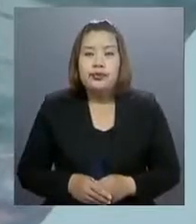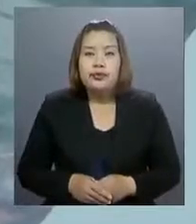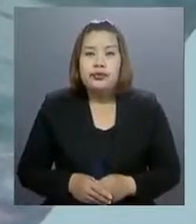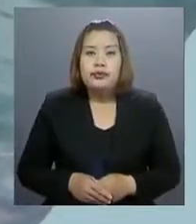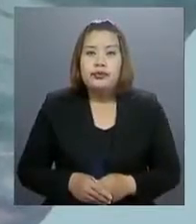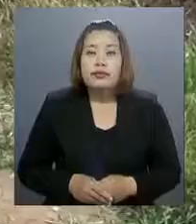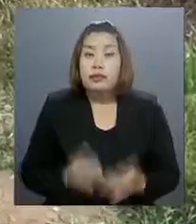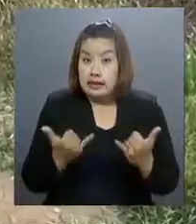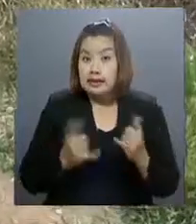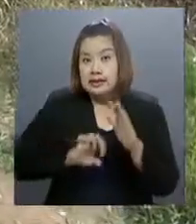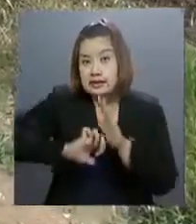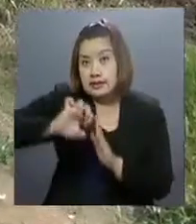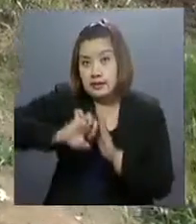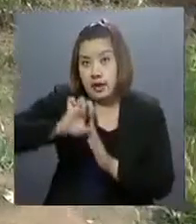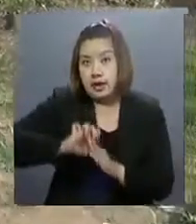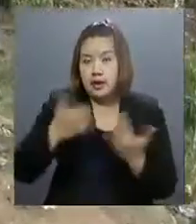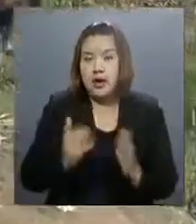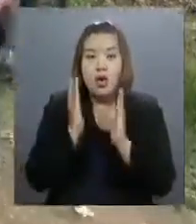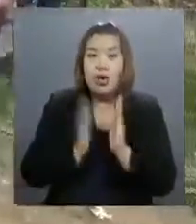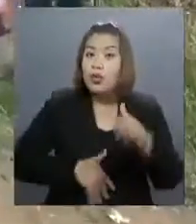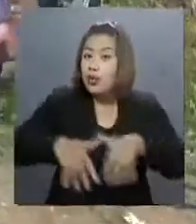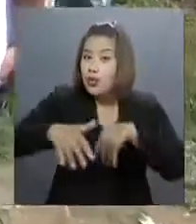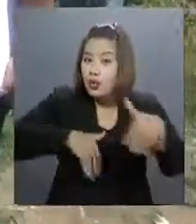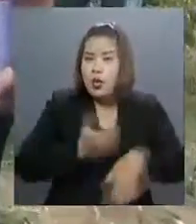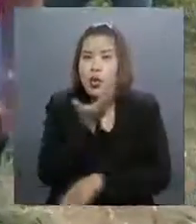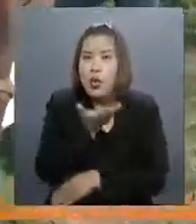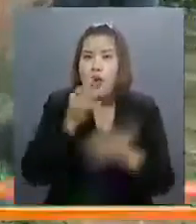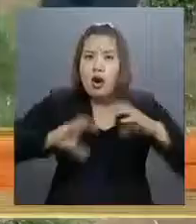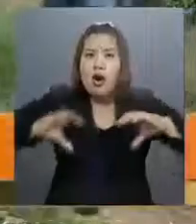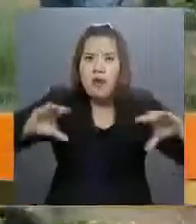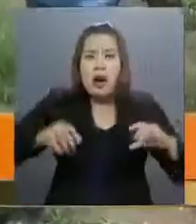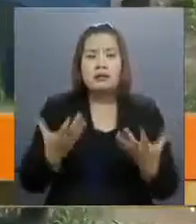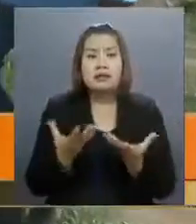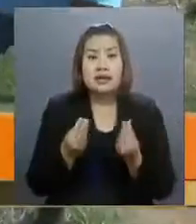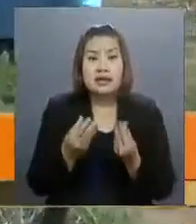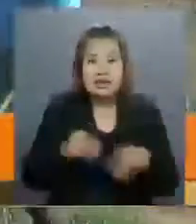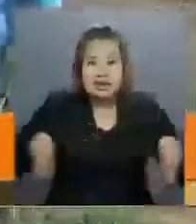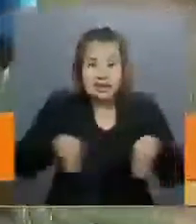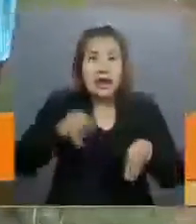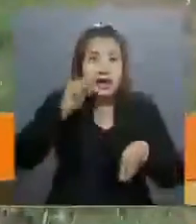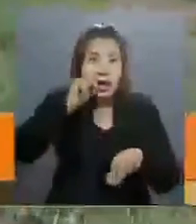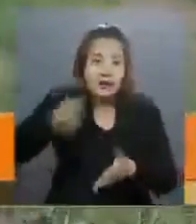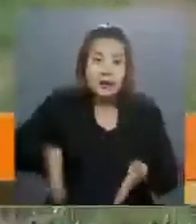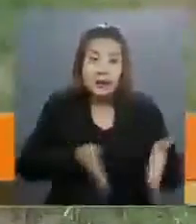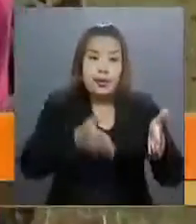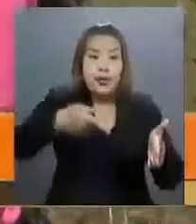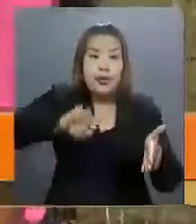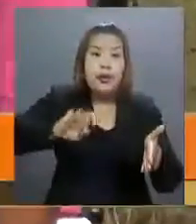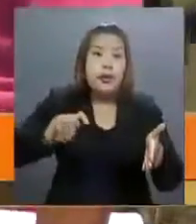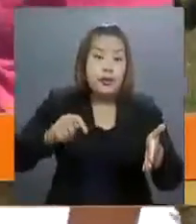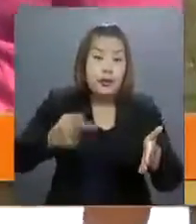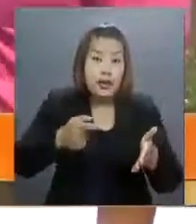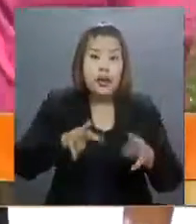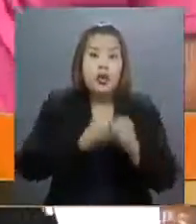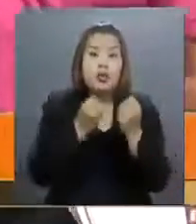ส่วนที่จังหวัดเชียงใหม่ค่ะชาวบ้านเรียกร้องให้หน่วยงานภาครัฐทวงคืนที่ดินบริเวณริมแม่น้ำปิงบ้านดงป่าลันหมู่ที่3ตำบล